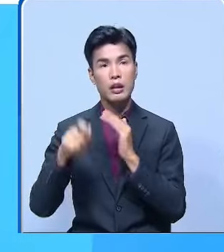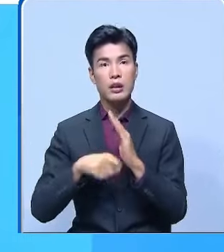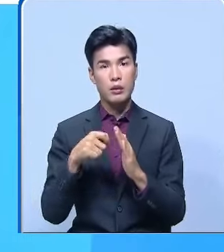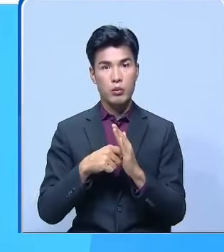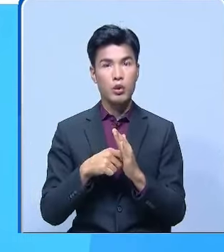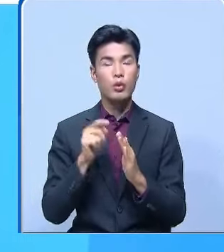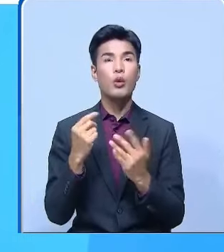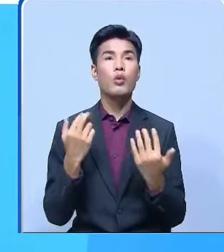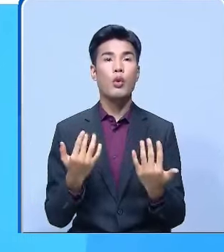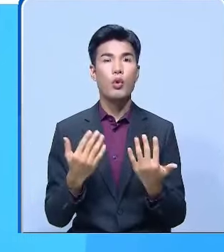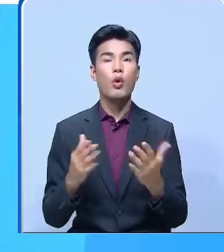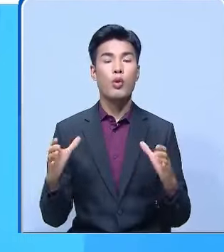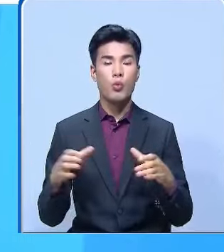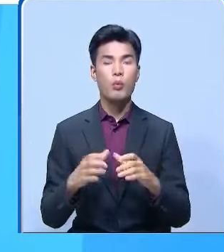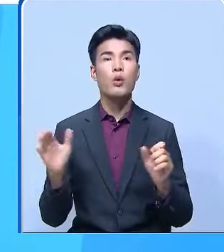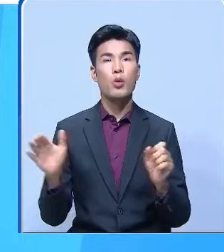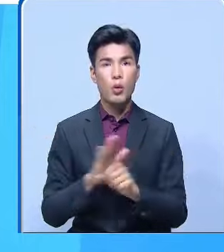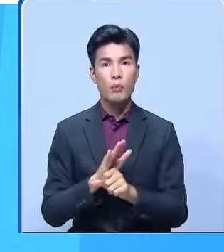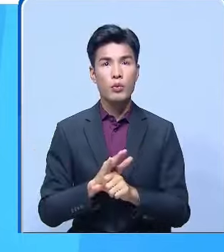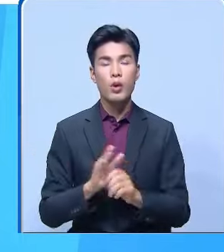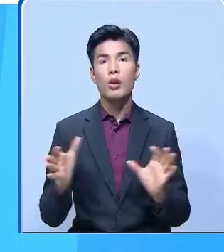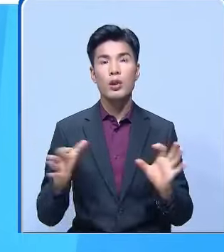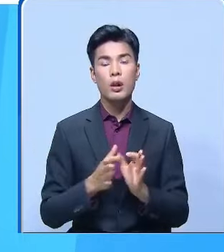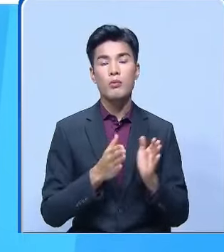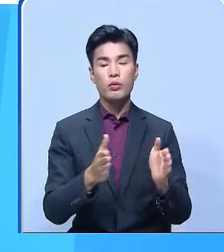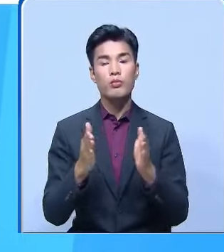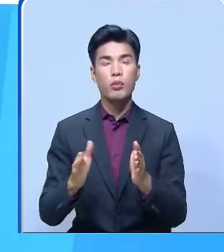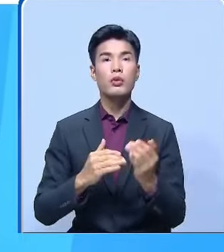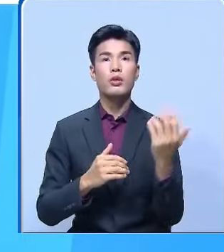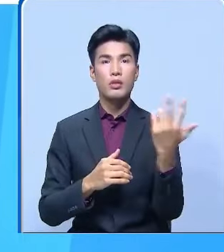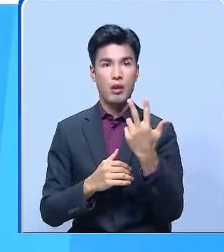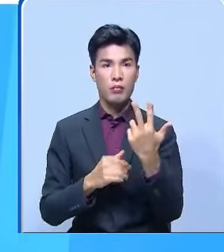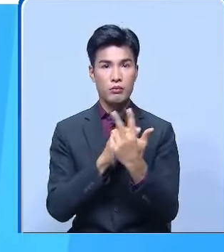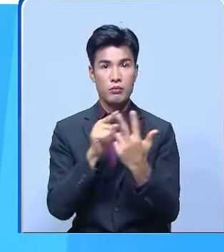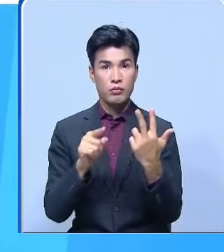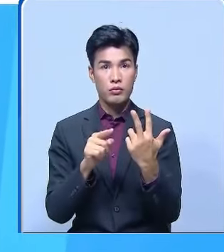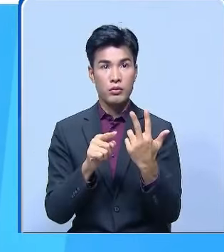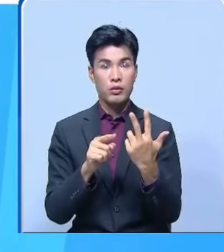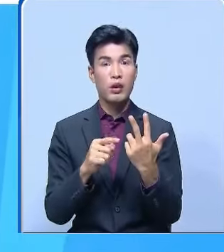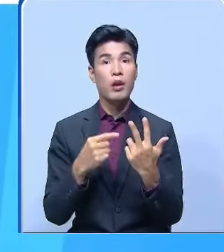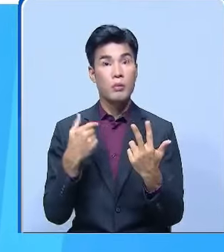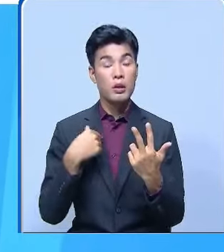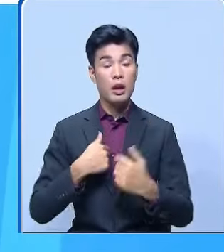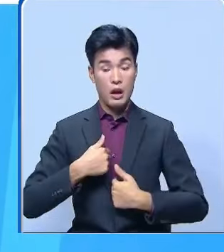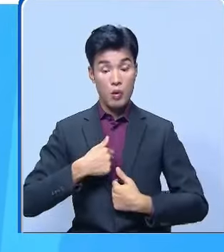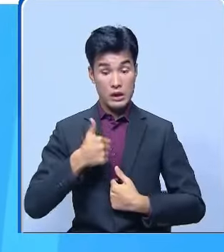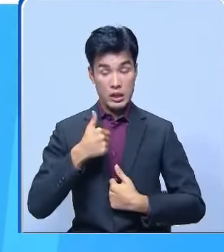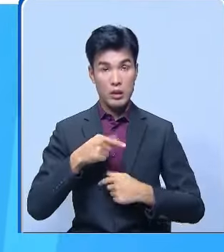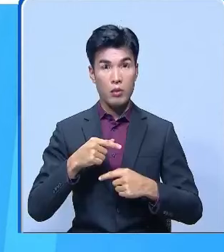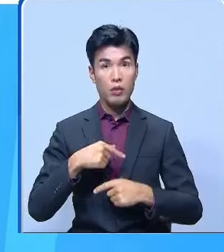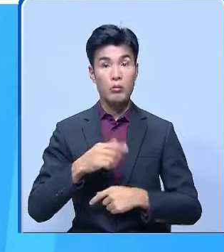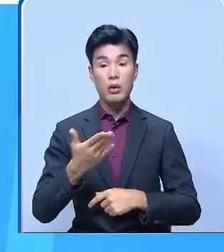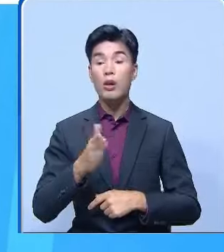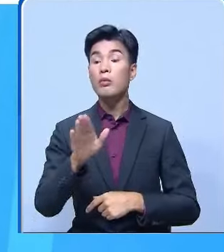ที่เขาต้องรอให้องค์ประชุมครบคือมันต้องมาจาก3ภาคส่วนจริงๆตกลงว่าเนี่ยทางอาจจะดีสำหรับเรานะแต่อาจจะไม่ดีสำหรับ